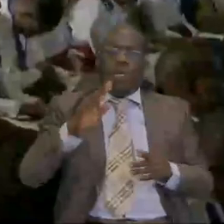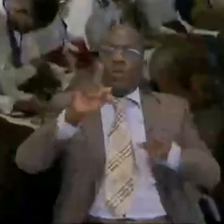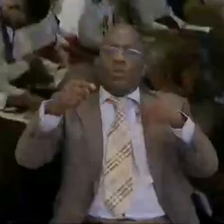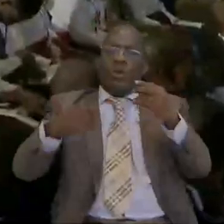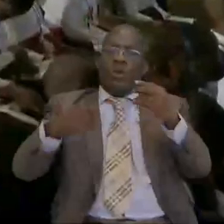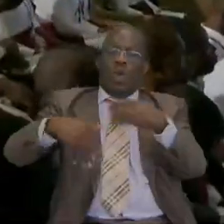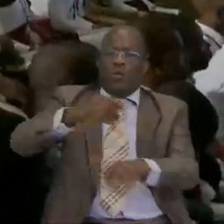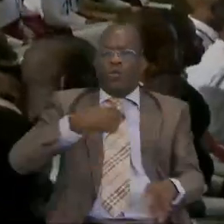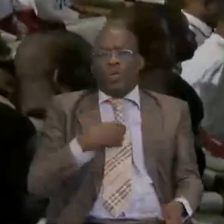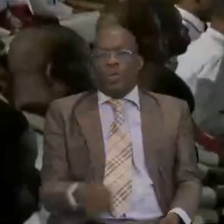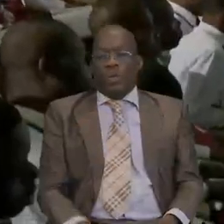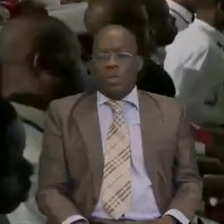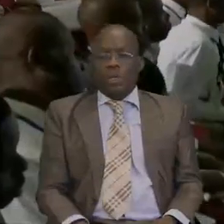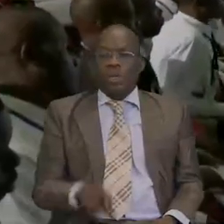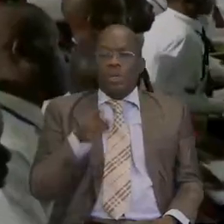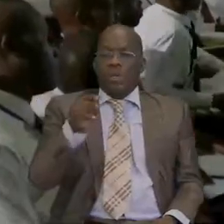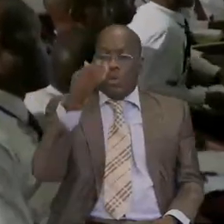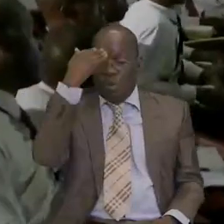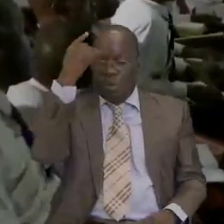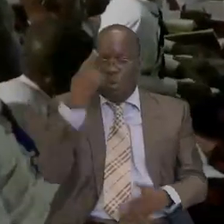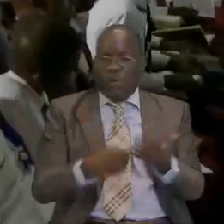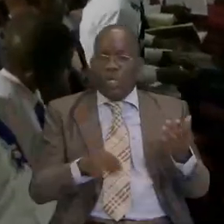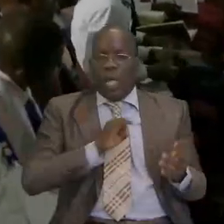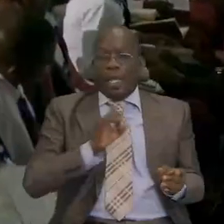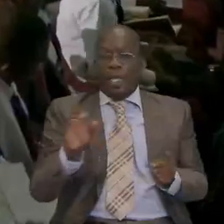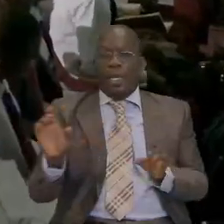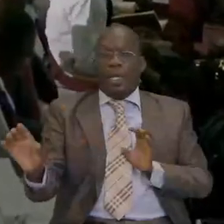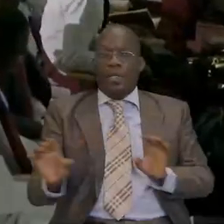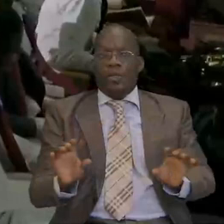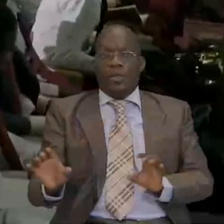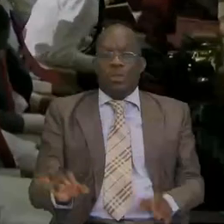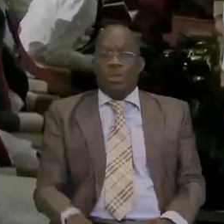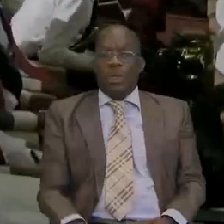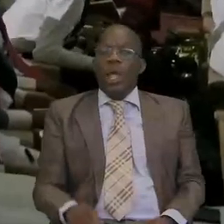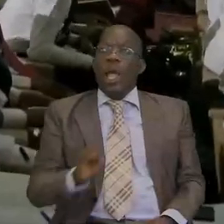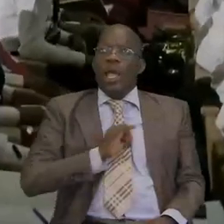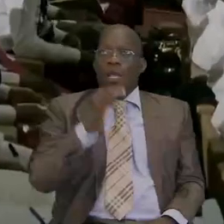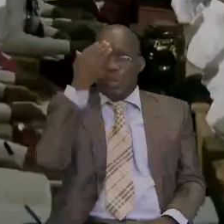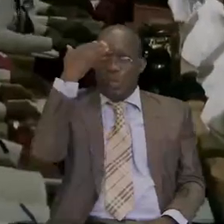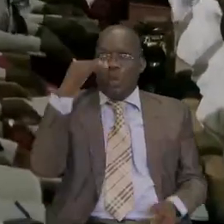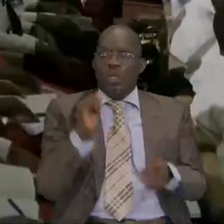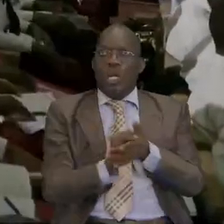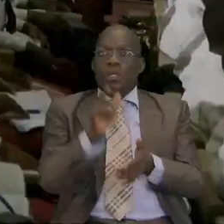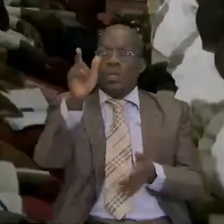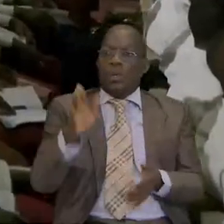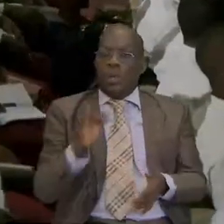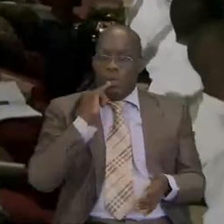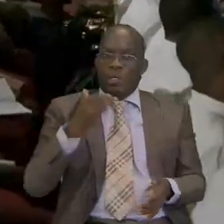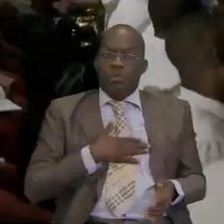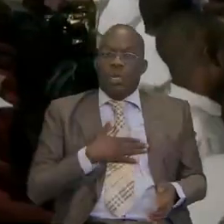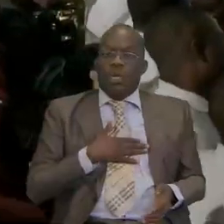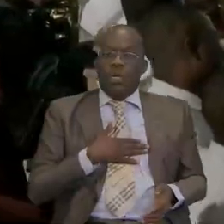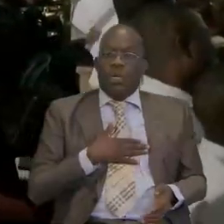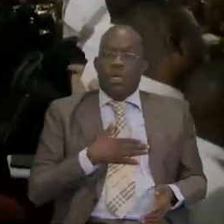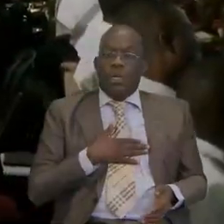Jésus. Mais vous savez ce que j'ai fait? Je savais que Dieu est mon Dieu. Et je me suis